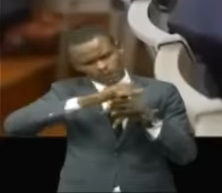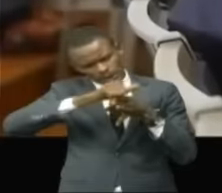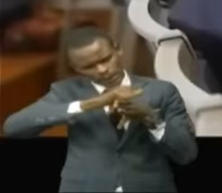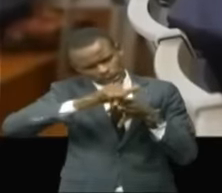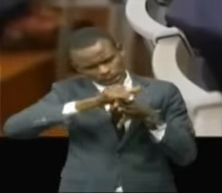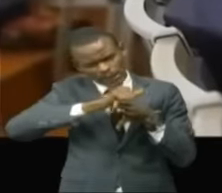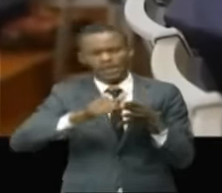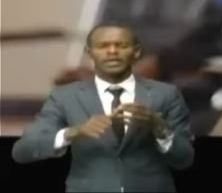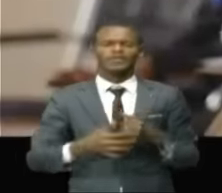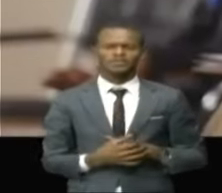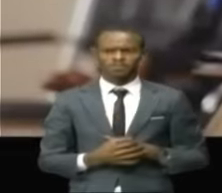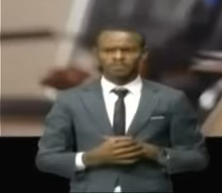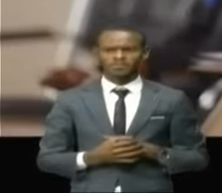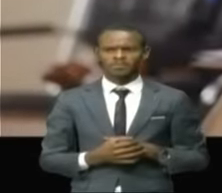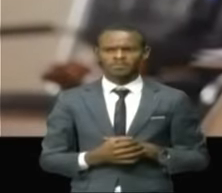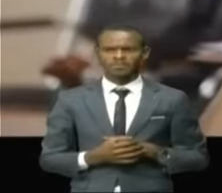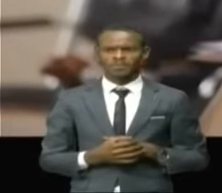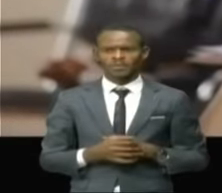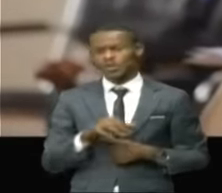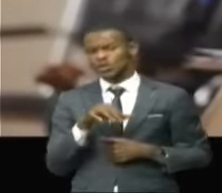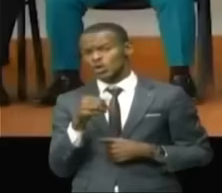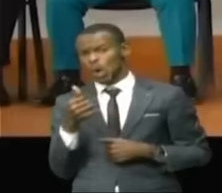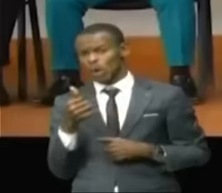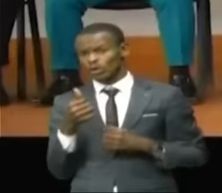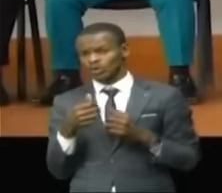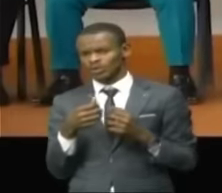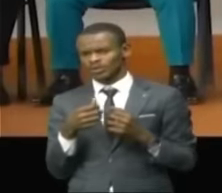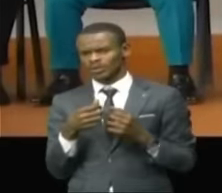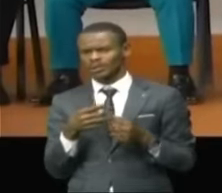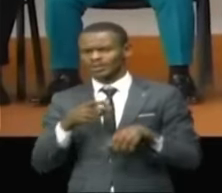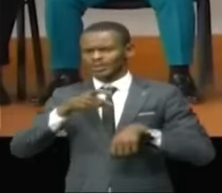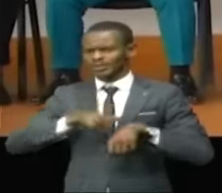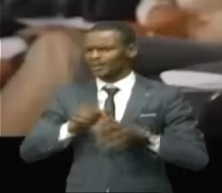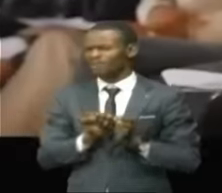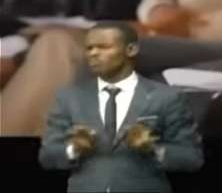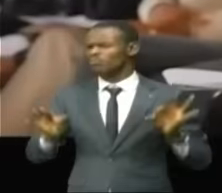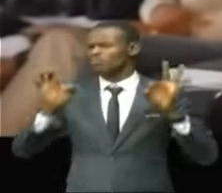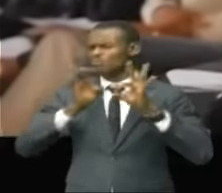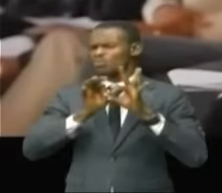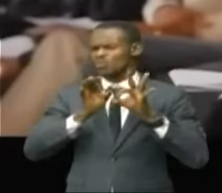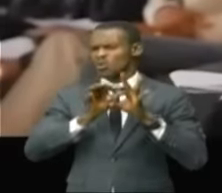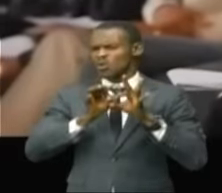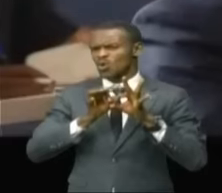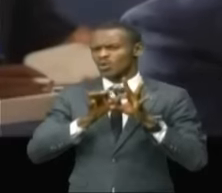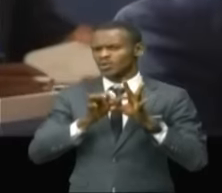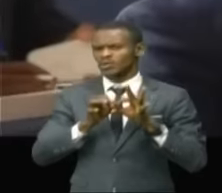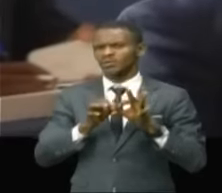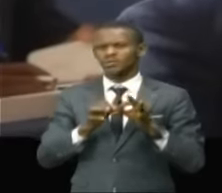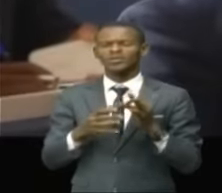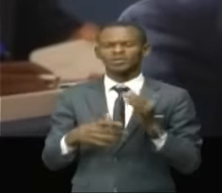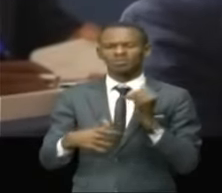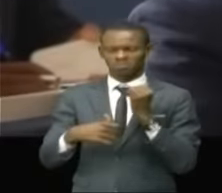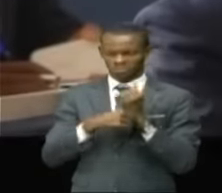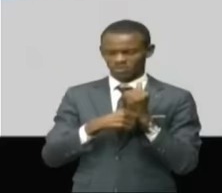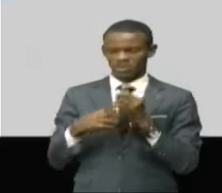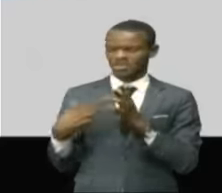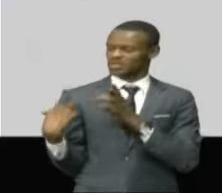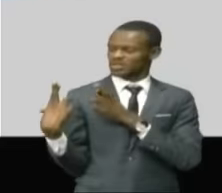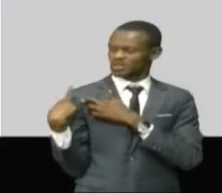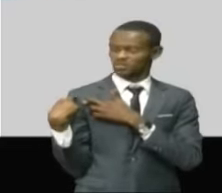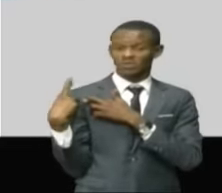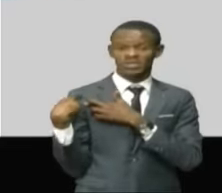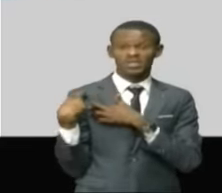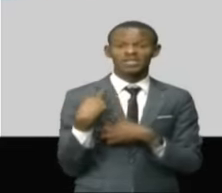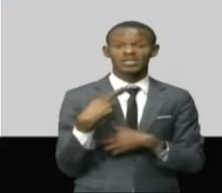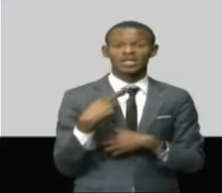hôte de ses assises d'envergure qui témoigne encore une fois de la vitalité scientifique de son institution, le recteur de l'université de Kolwezi,